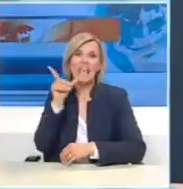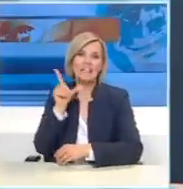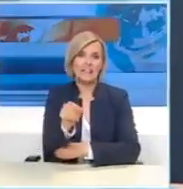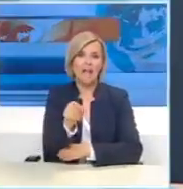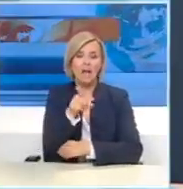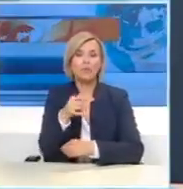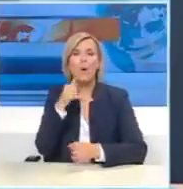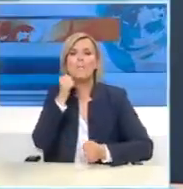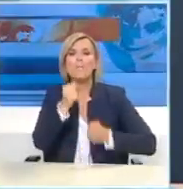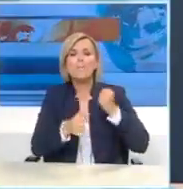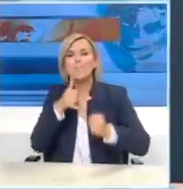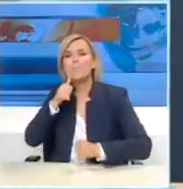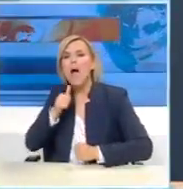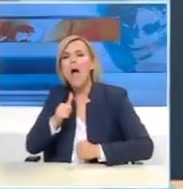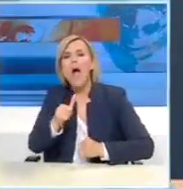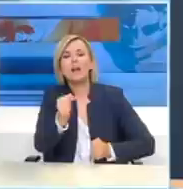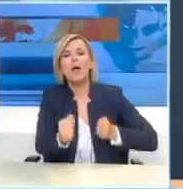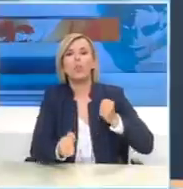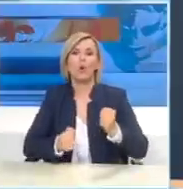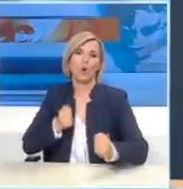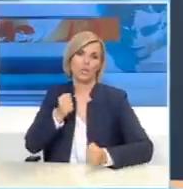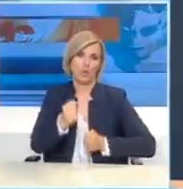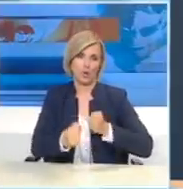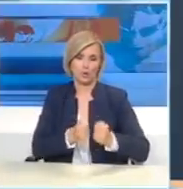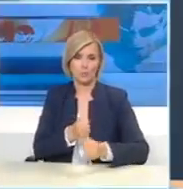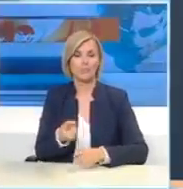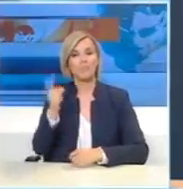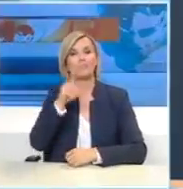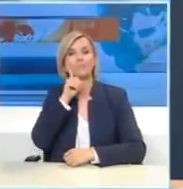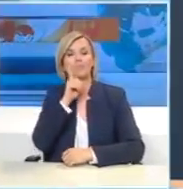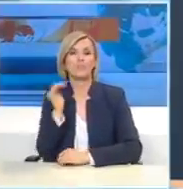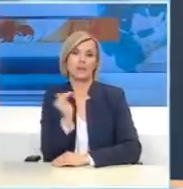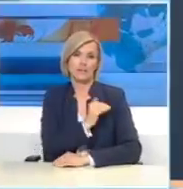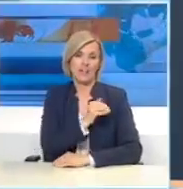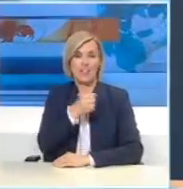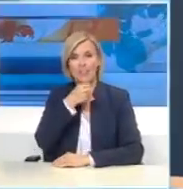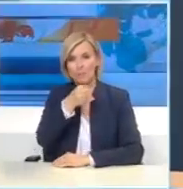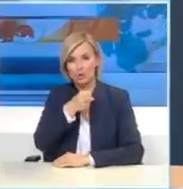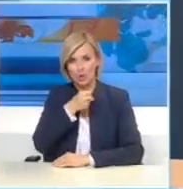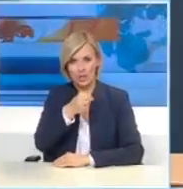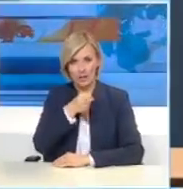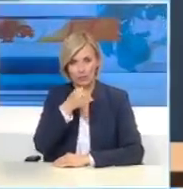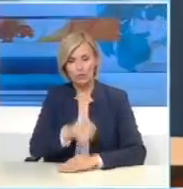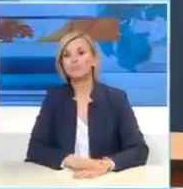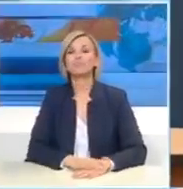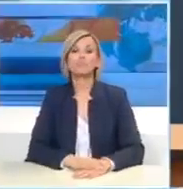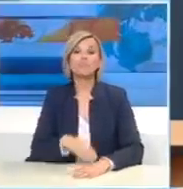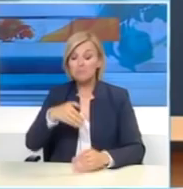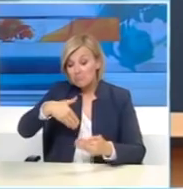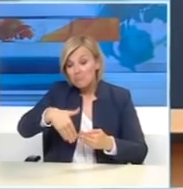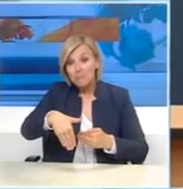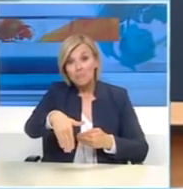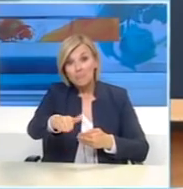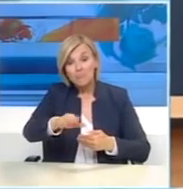Η κυρία Κομνηνού από το ραδιοφωνικό σταθμό Αθήνα 984. Αν πάρουμε ως δεδομένη τη διενέργεια των πανελλαδικών εξετάσεων,